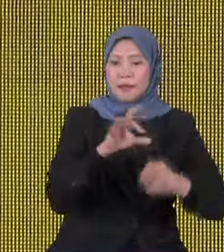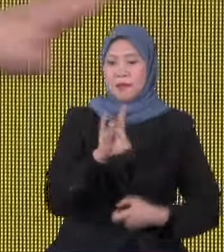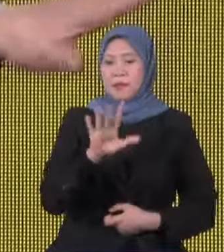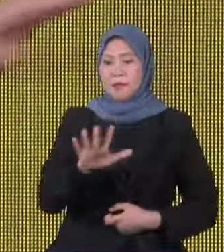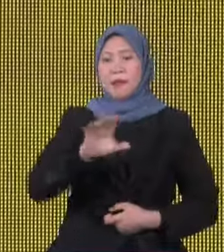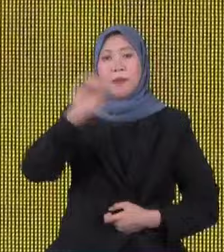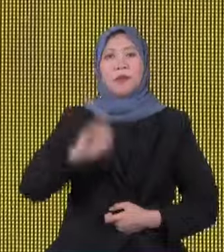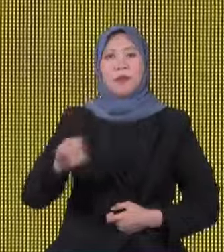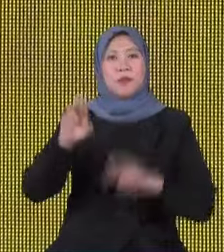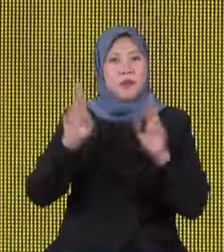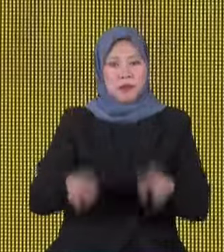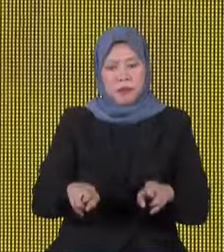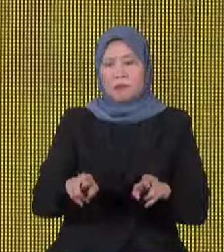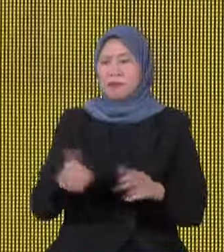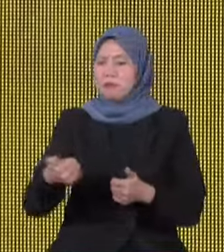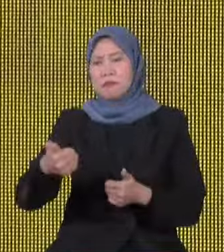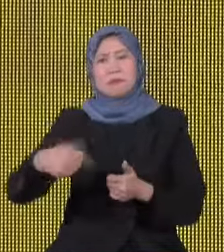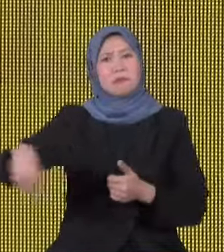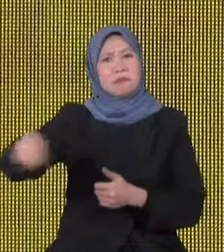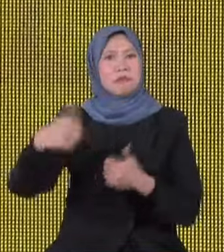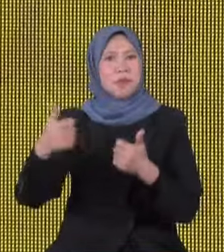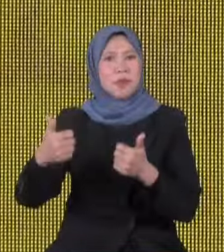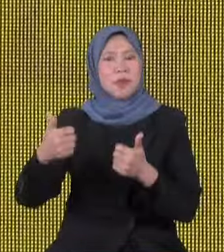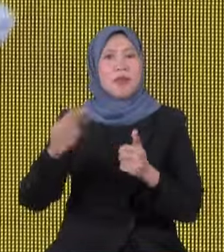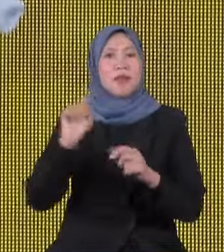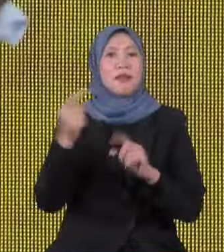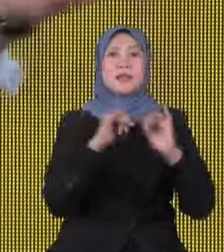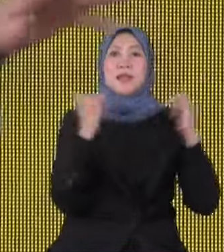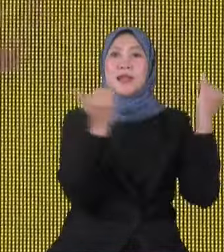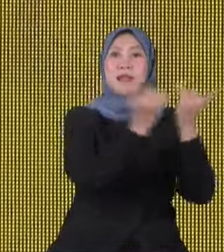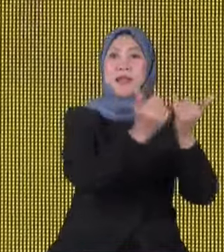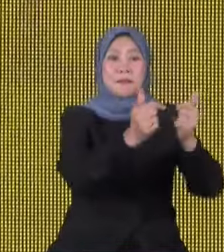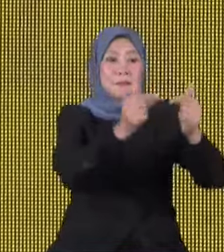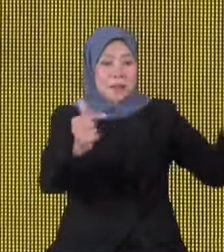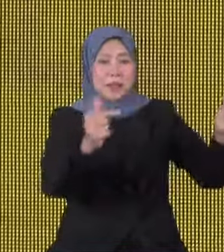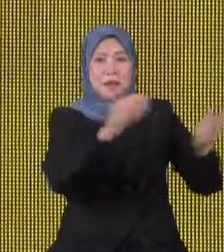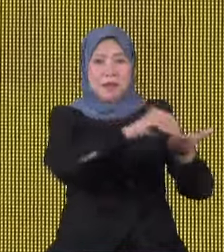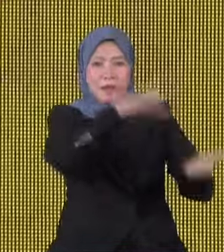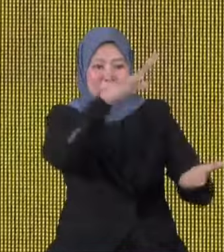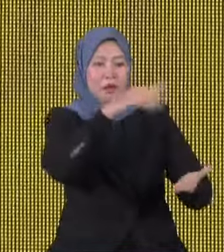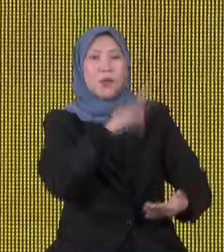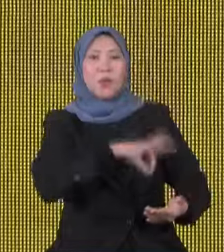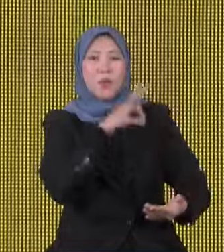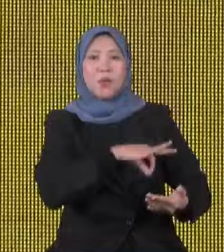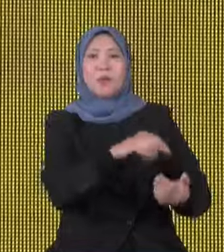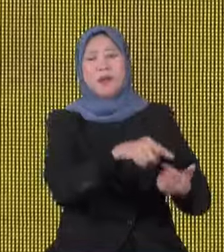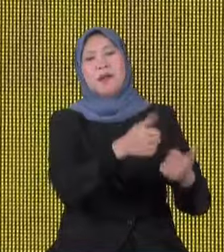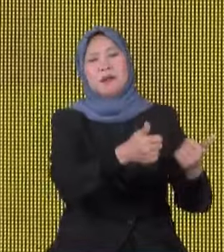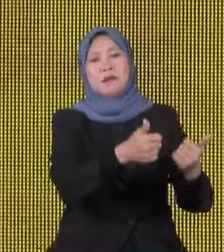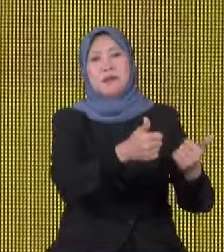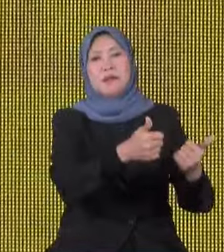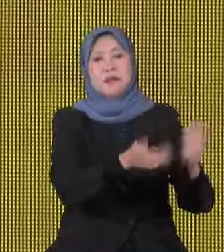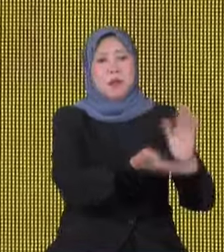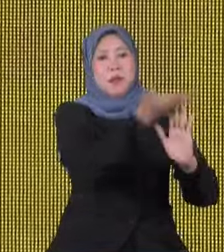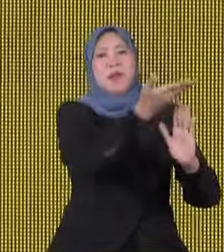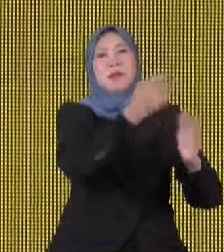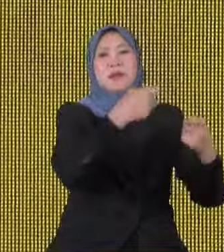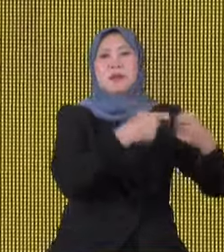85% rakyat tidak terkesan. Yang terkesan hanya syarikat-syarikat besar yang untung ratusan juta